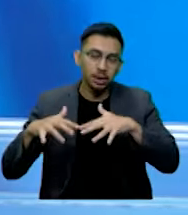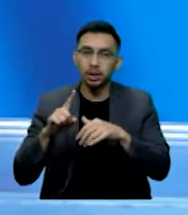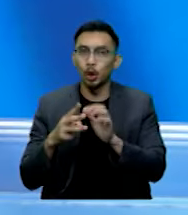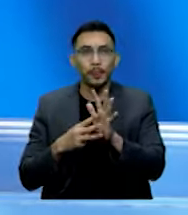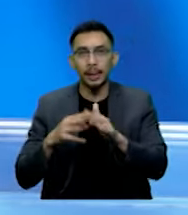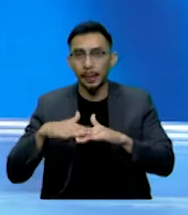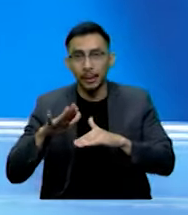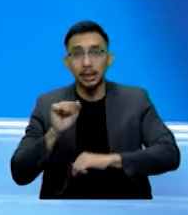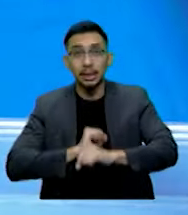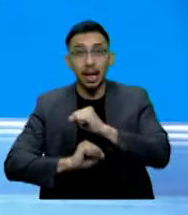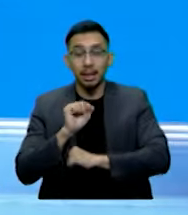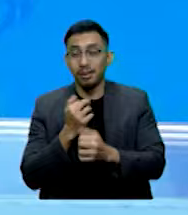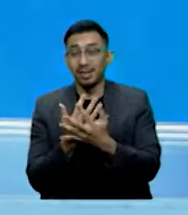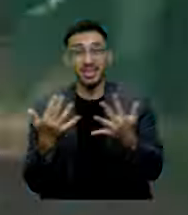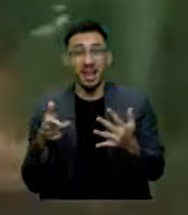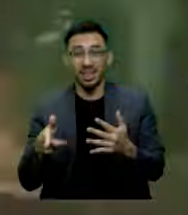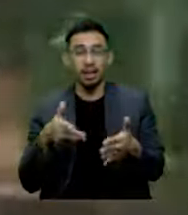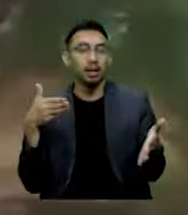warga menjadi lumpuh.